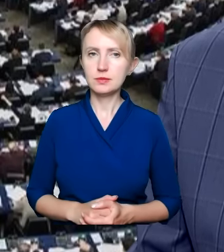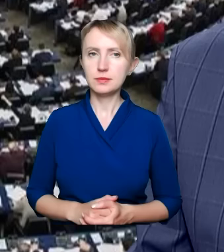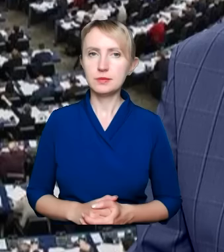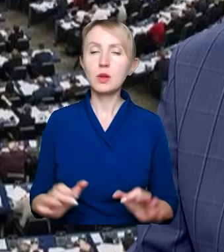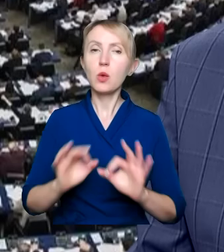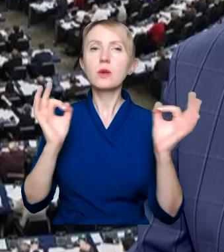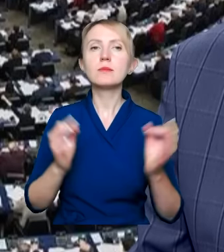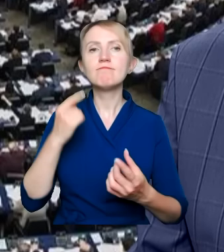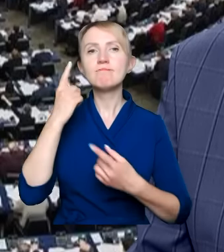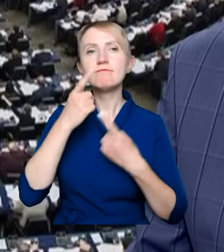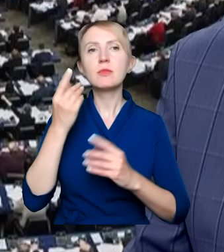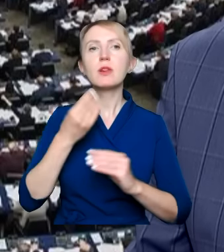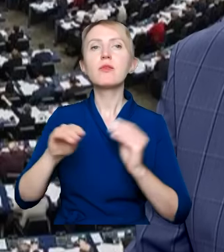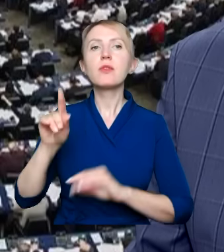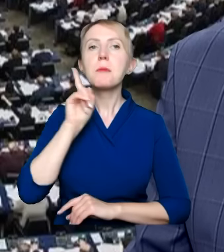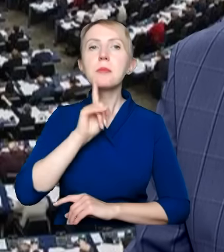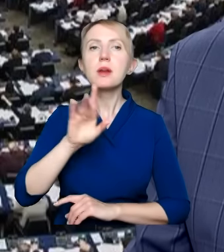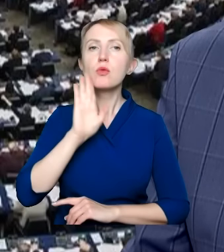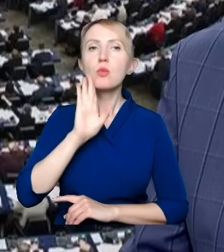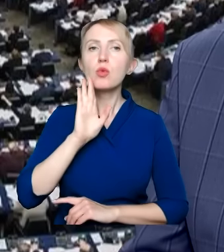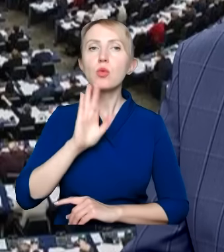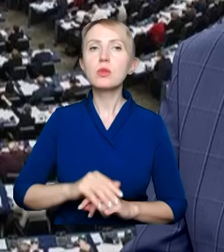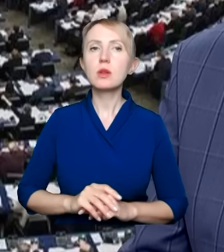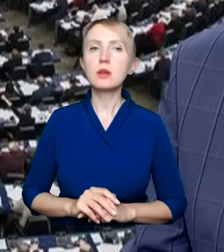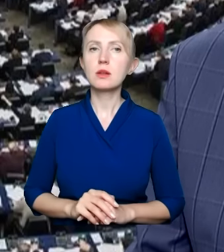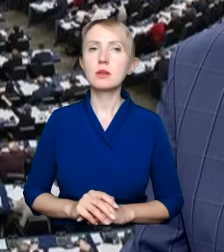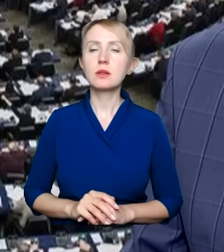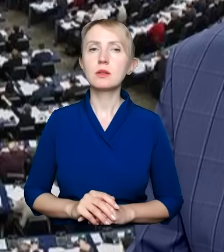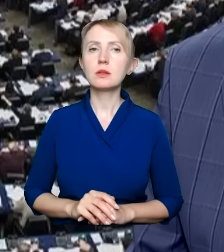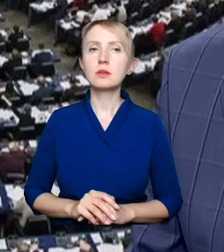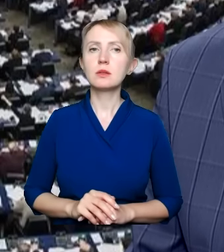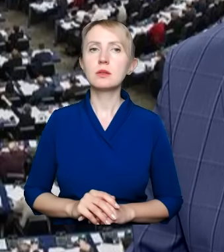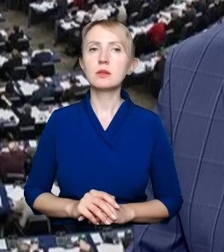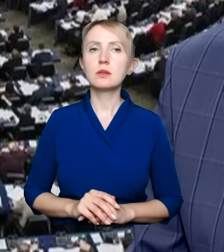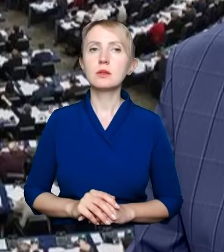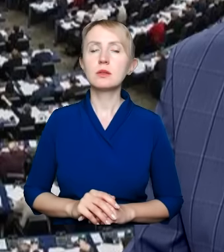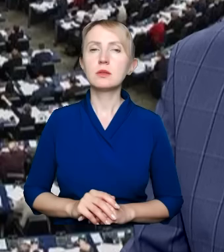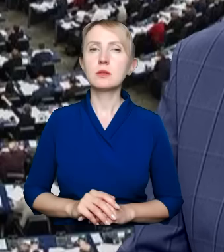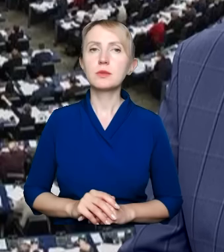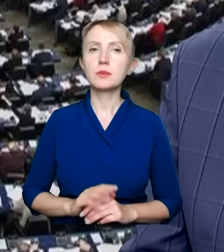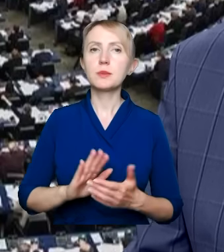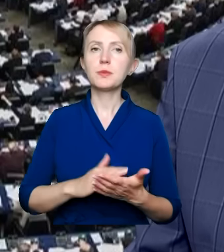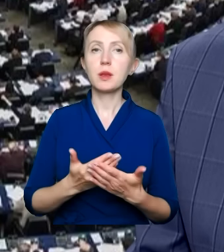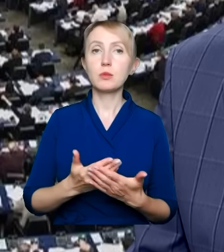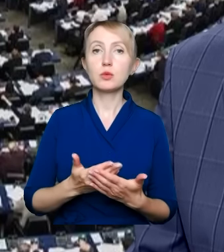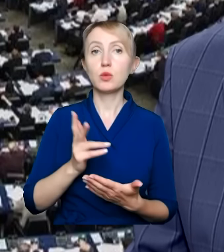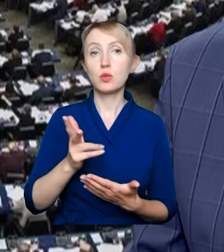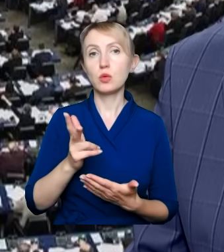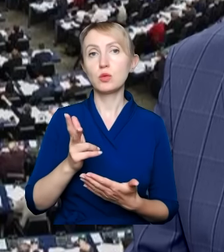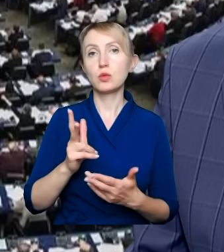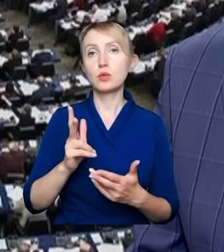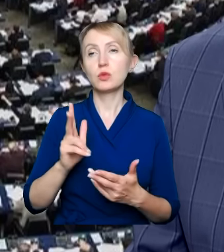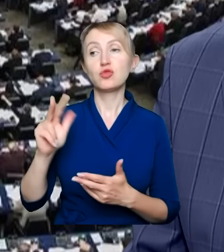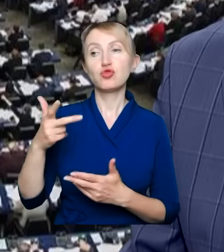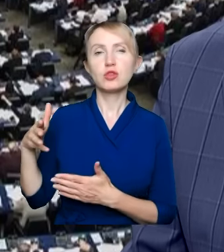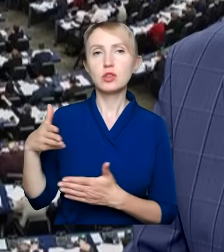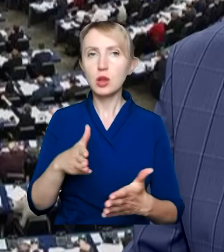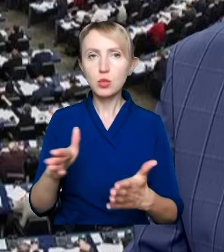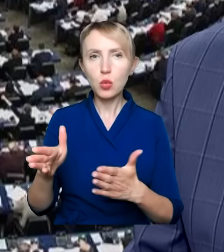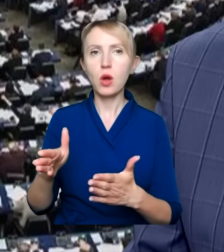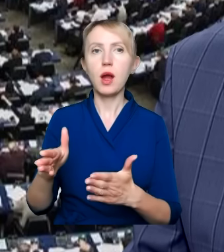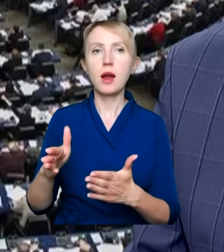większe prawdopodobieństwo jest takie właśnie że ktoś powiedzmy z Polski czy z trzeciej drogi głosował